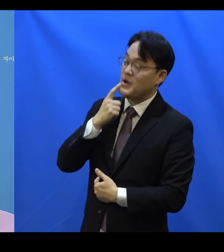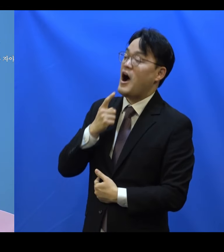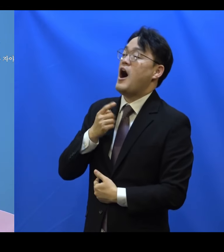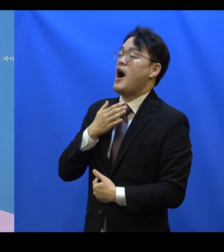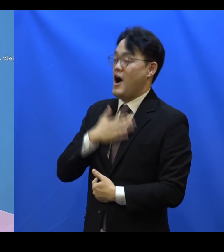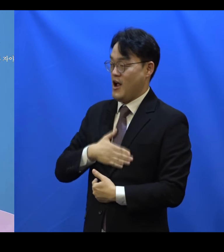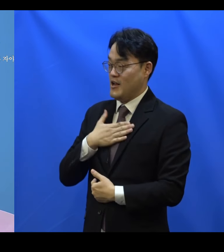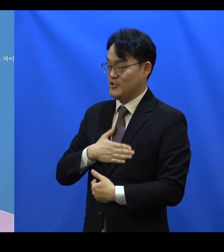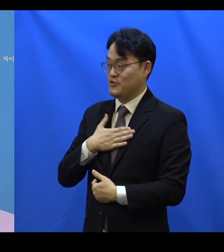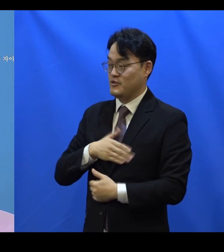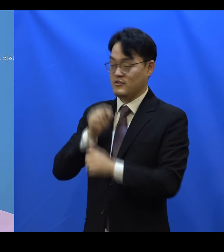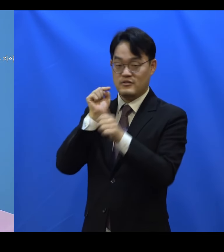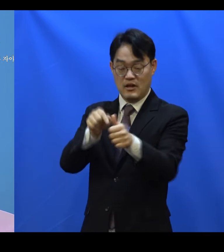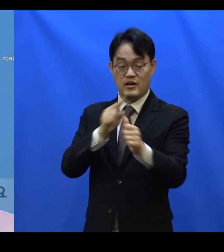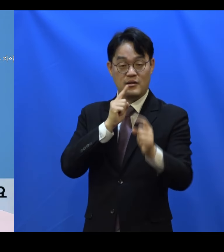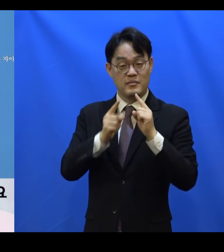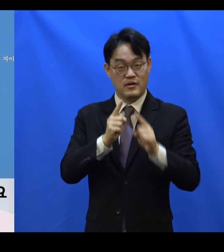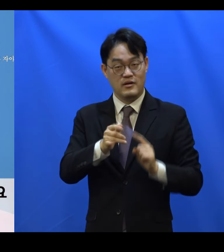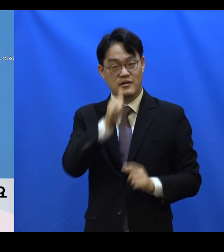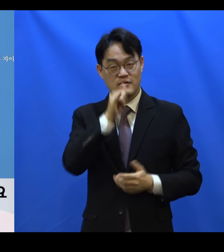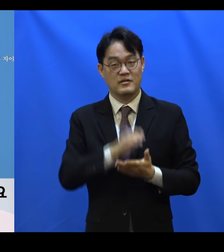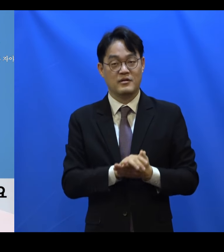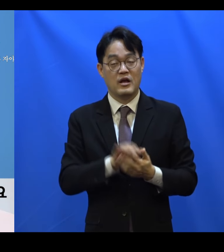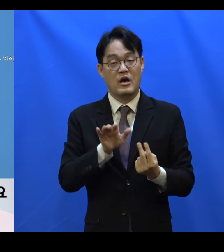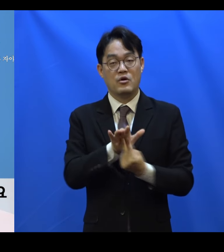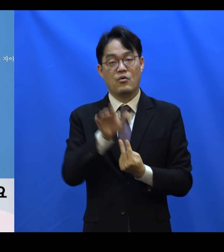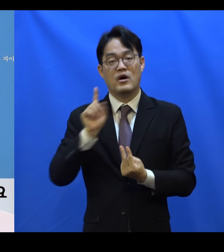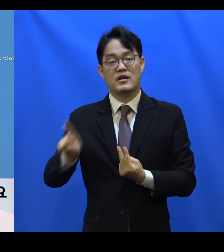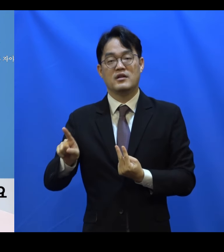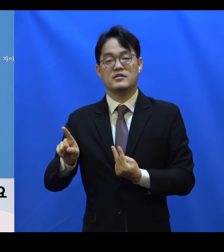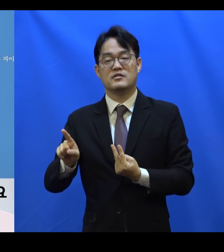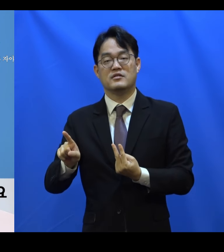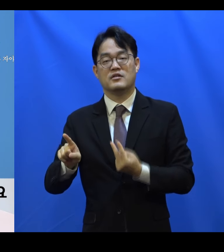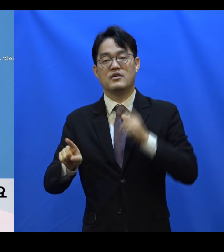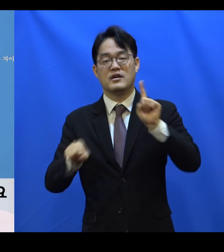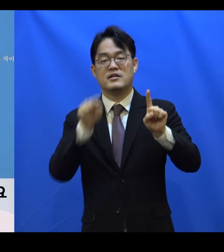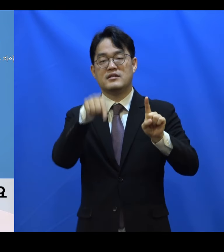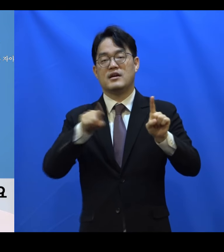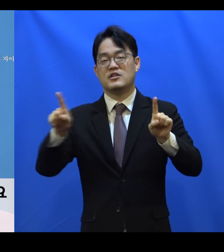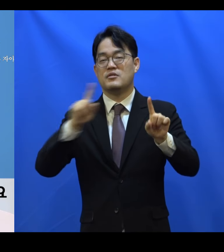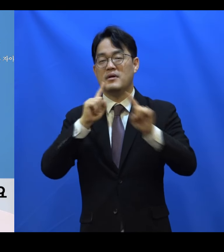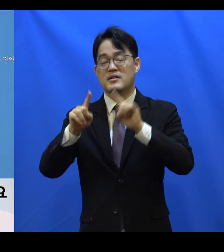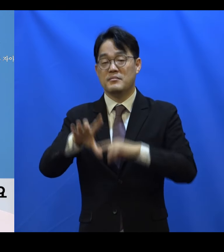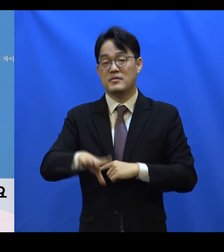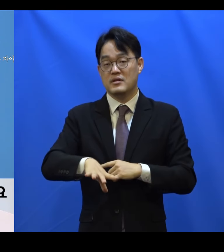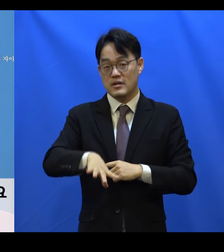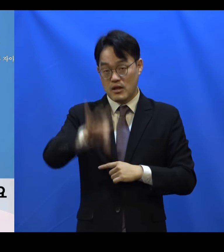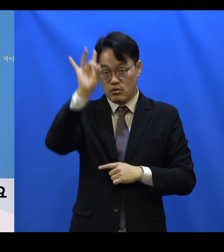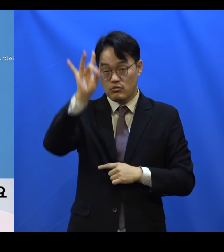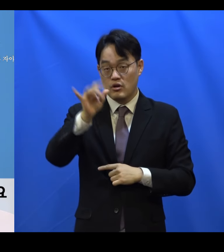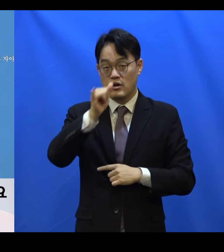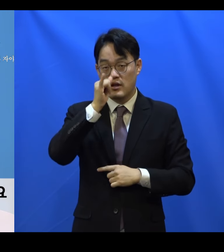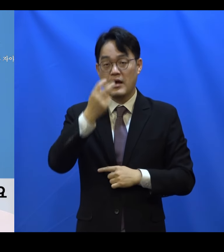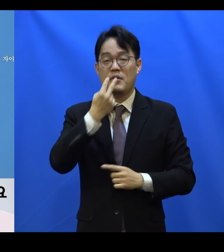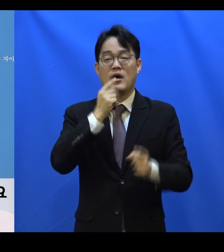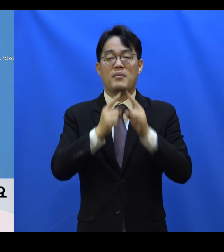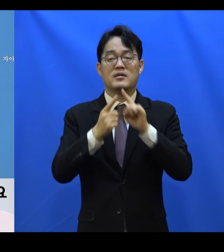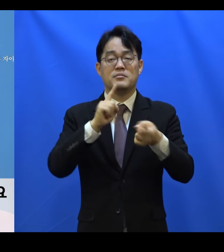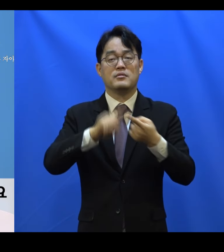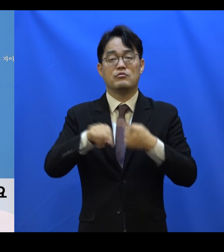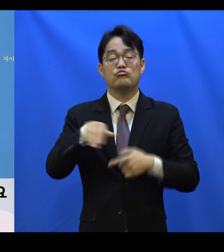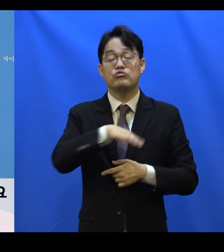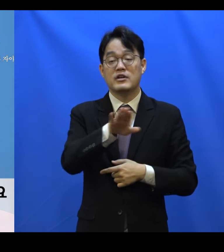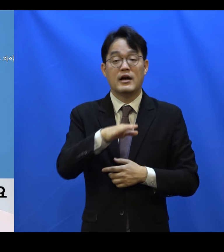요한일서 1장의 1절에 보면 태초부터 있는 생명의 말씀에 관한 우리가 들은 바요, 눈으로 본 바요, 자세히 보고 우리의 손으로 만진